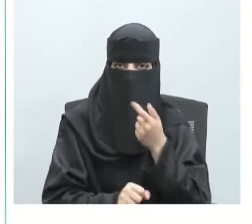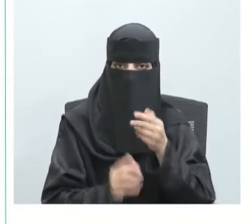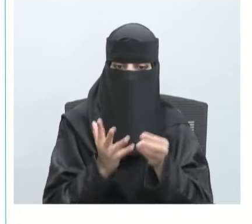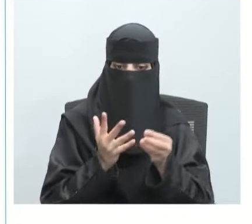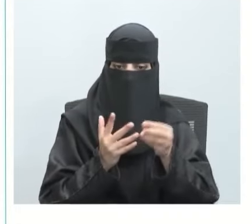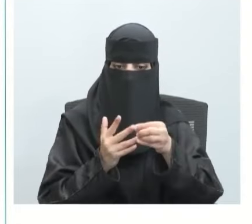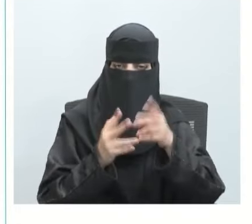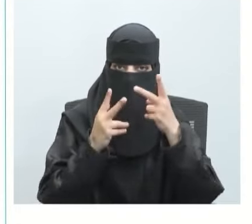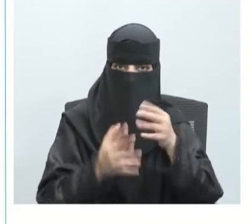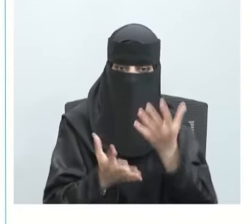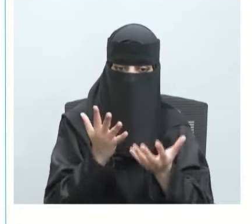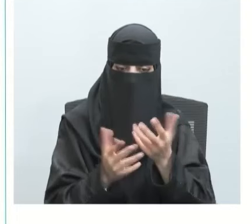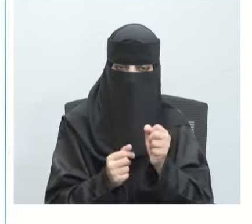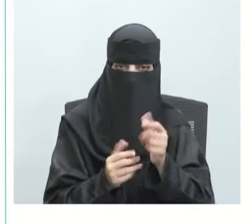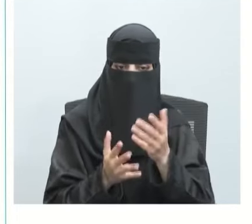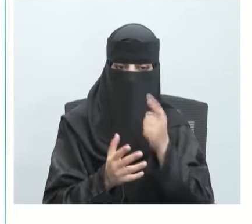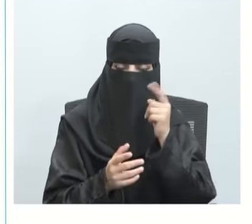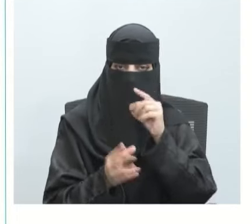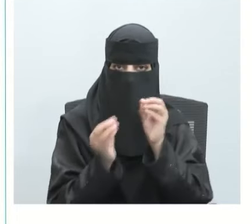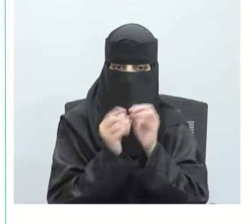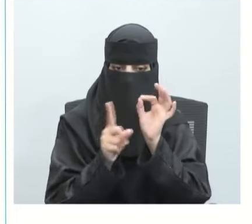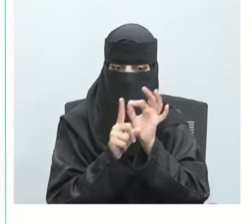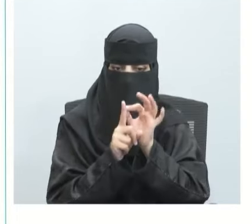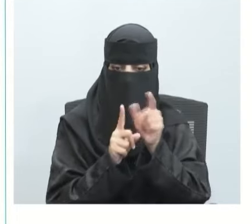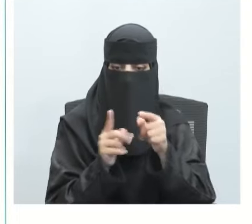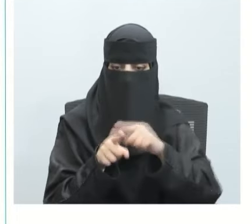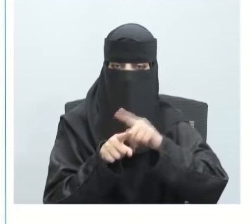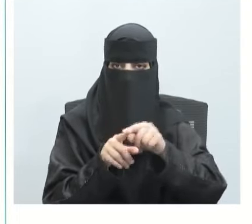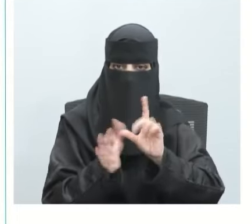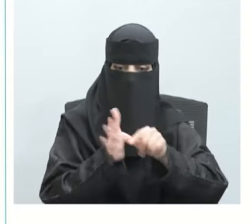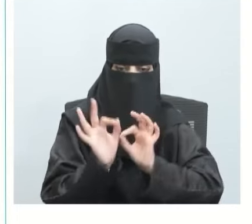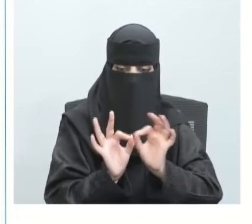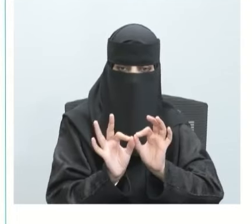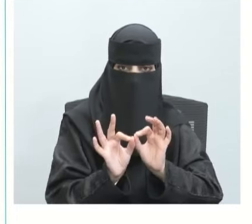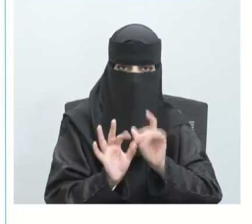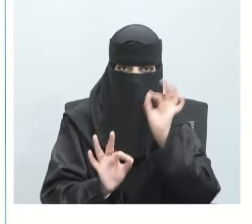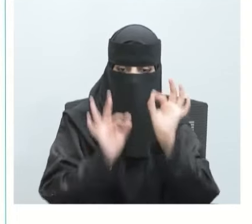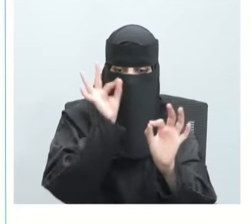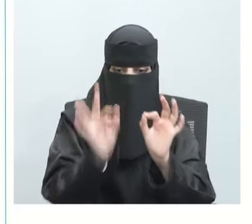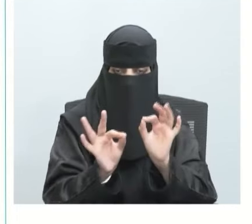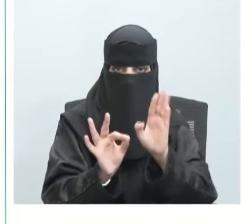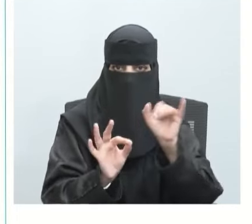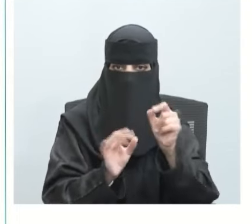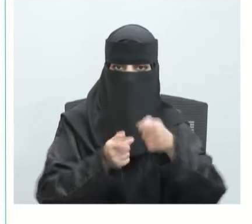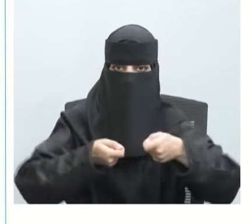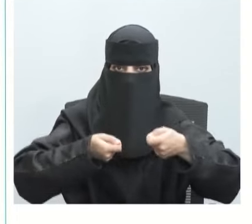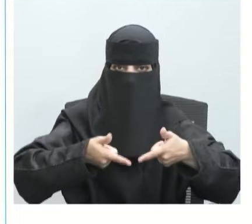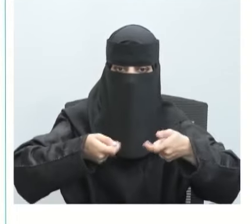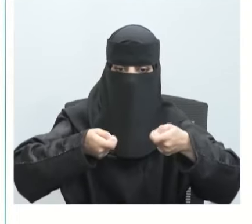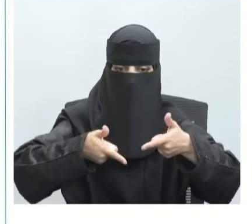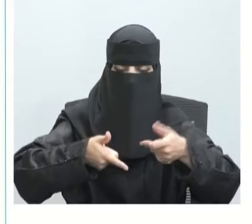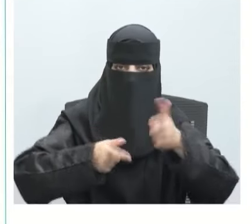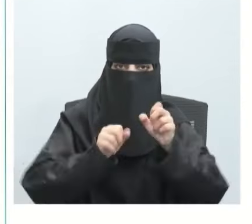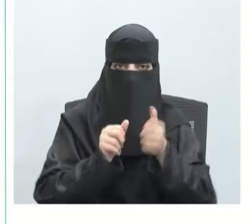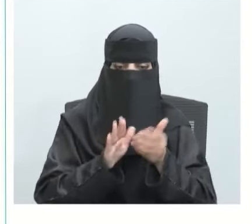مرحله اعداد الميزانيه وعاد ما تهدف الميزانيه الى وضع خطه تحدد كيف ستنفق المال او